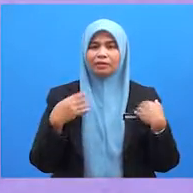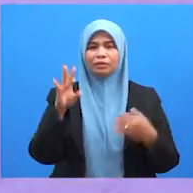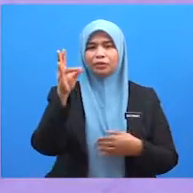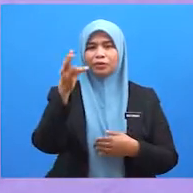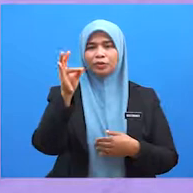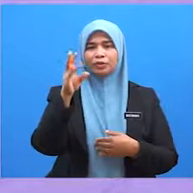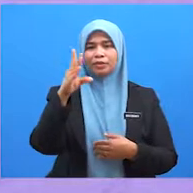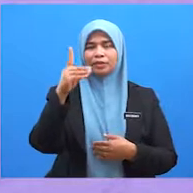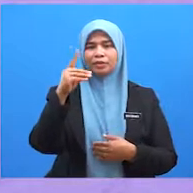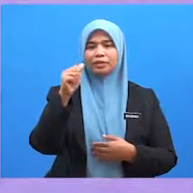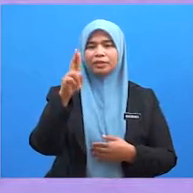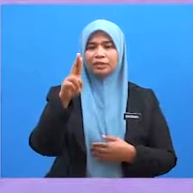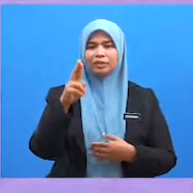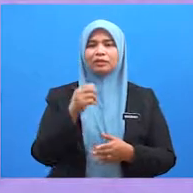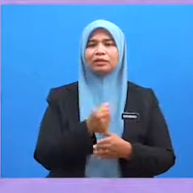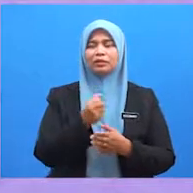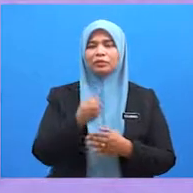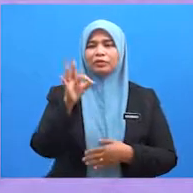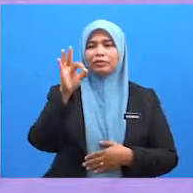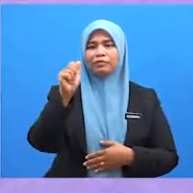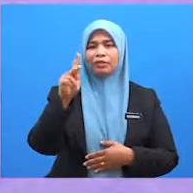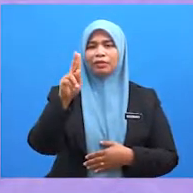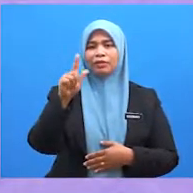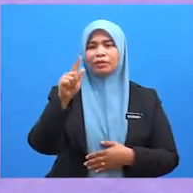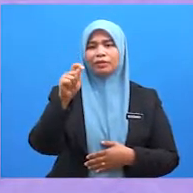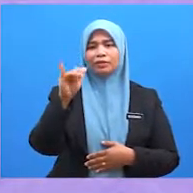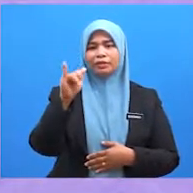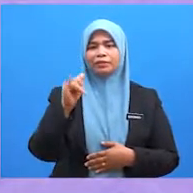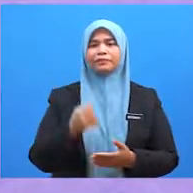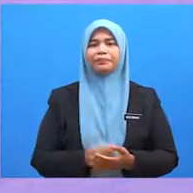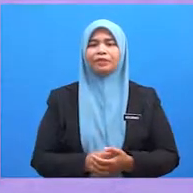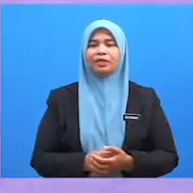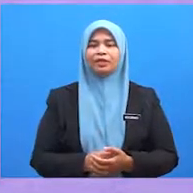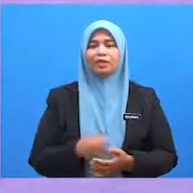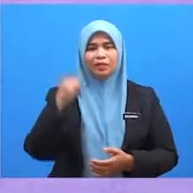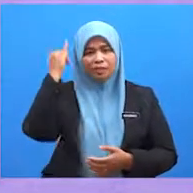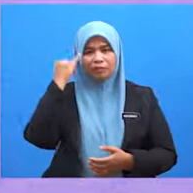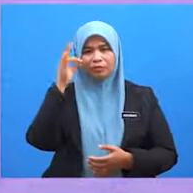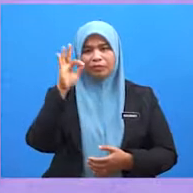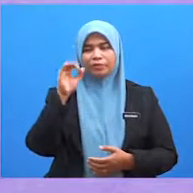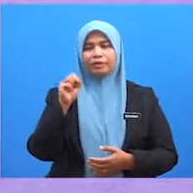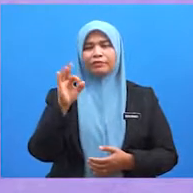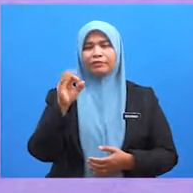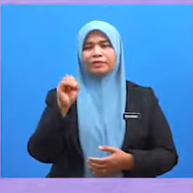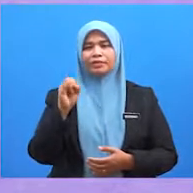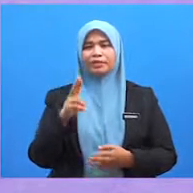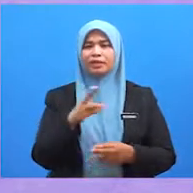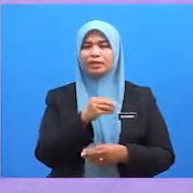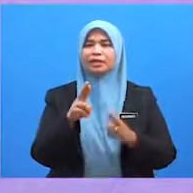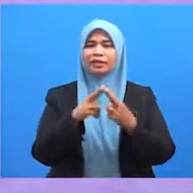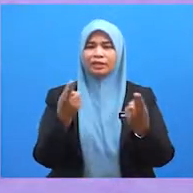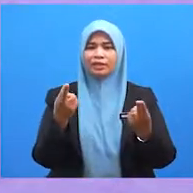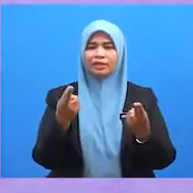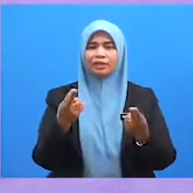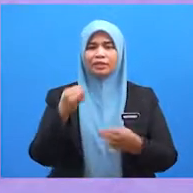17 dar atau fakulti. Antara fakultinya ialah Fakulti Ilmu Tafsir dan Hadis, Fakulti